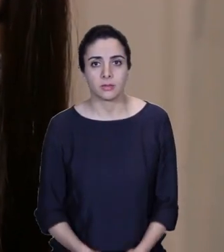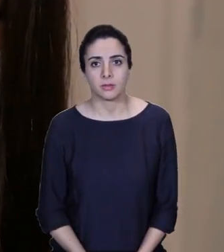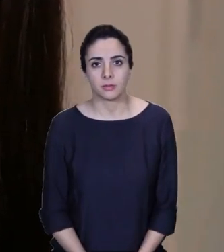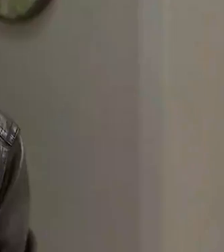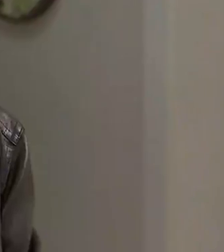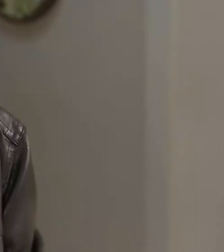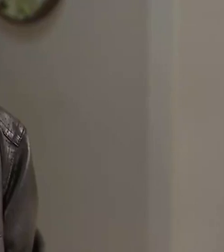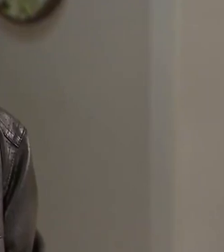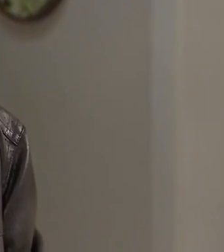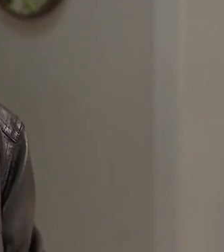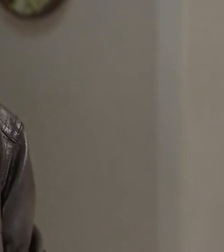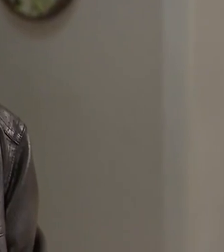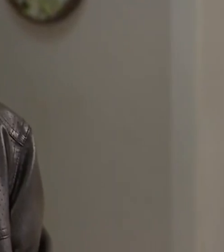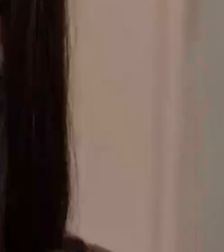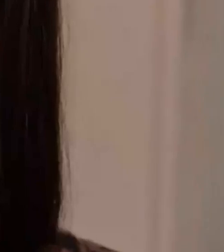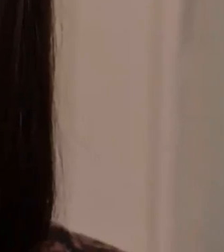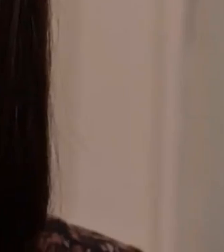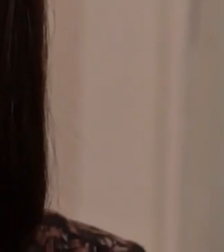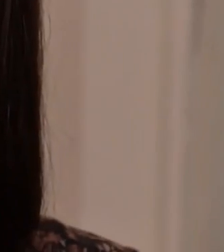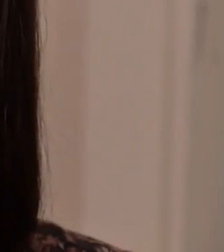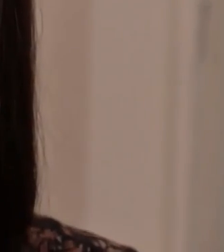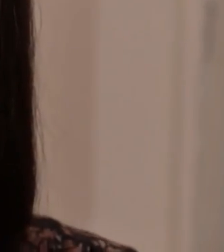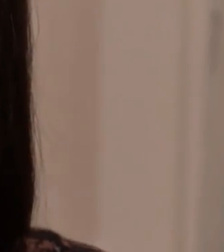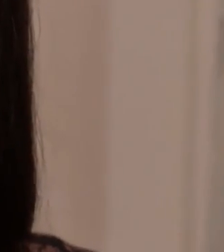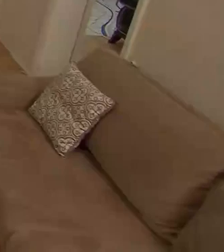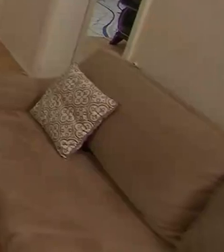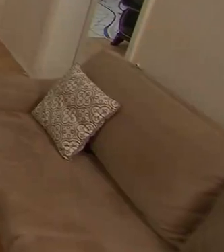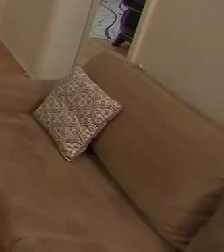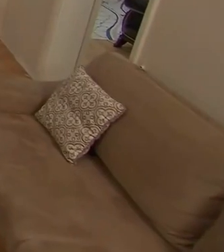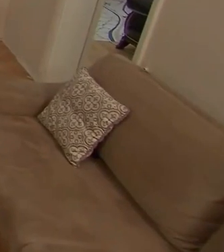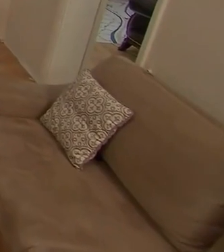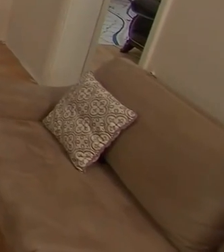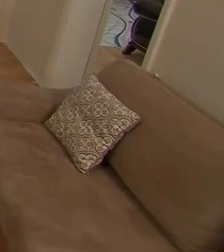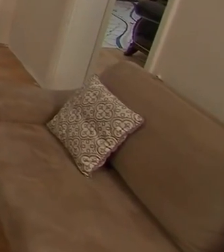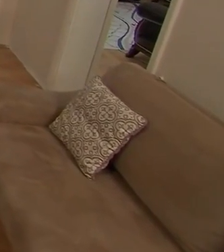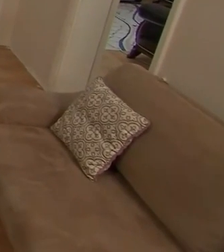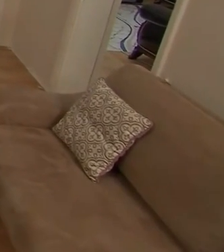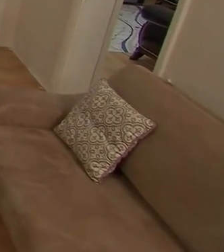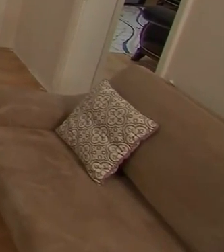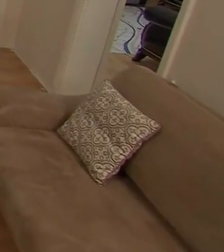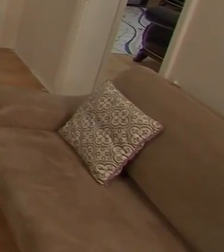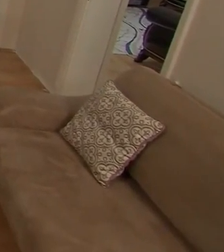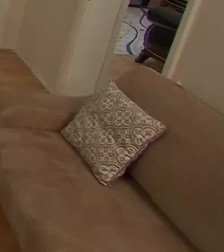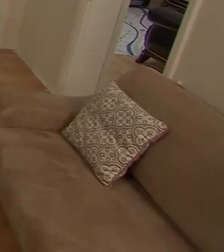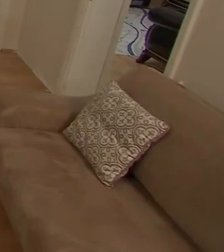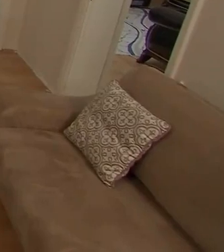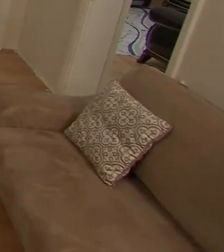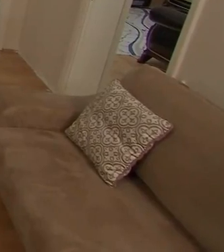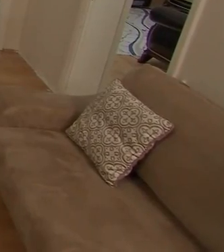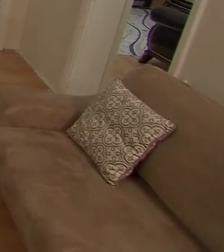Üzerinde her zamanki siyah deri ceketiyle salona girdi. Zehra tepkiyle ayağa kalktı. Yener çok sokulamıyor,